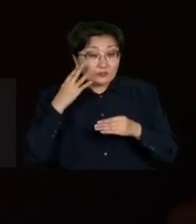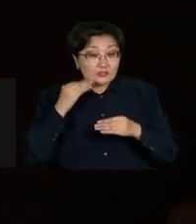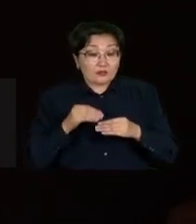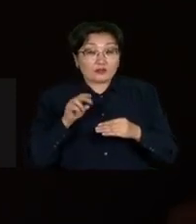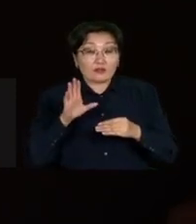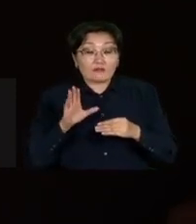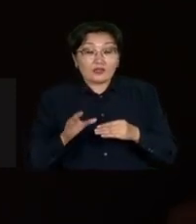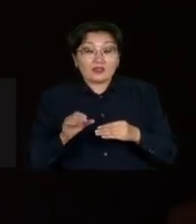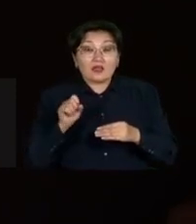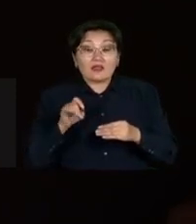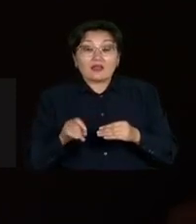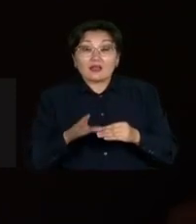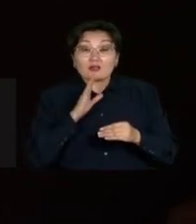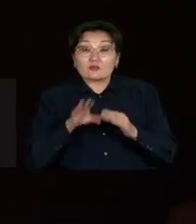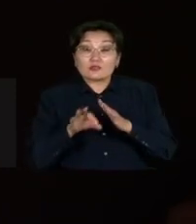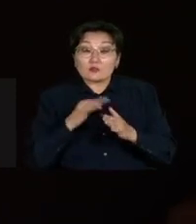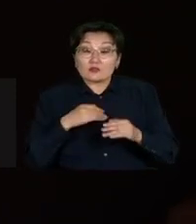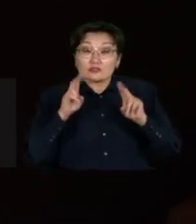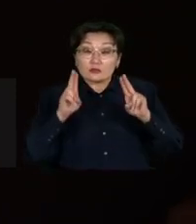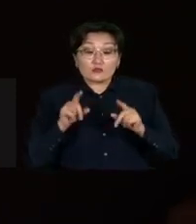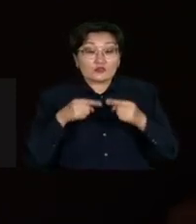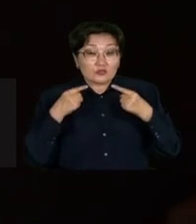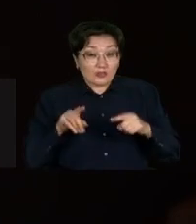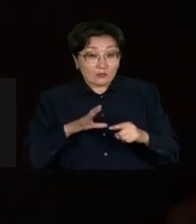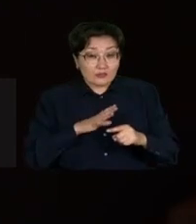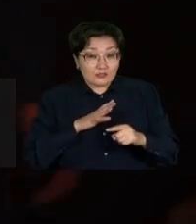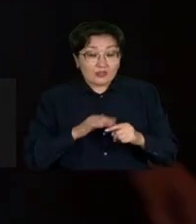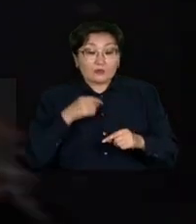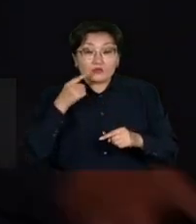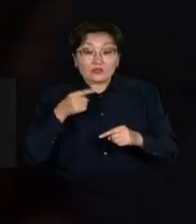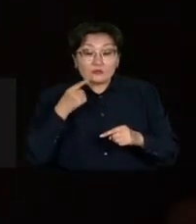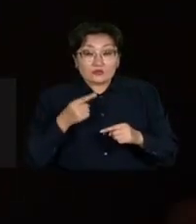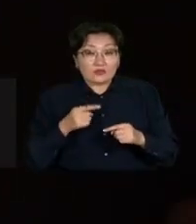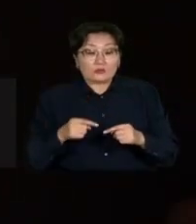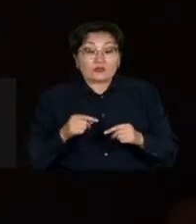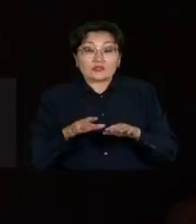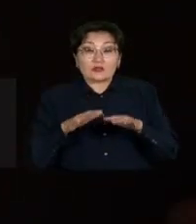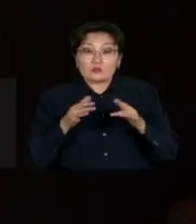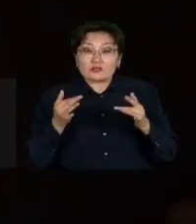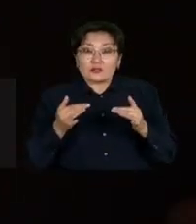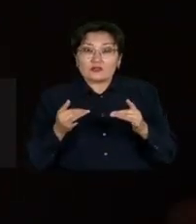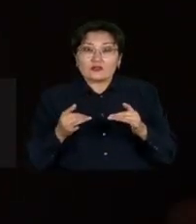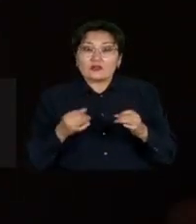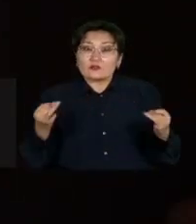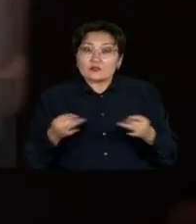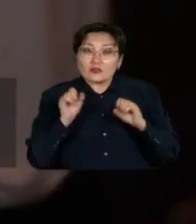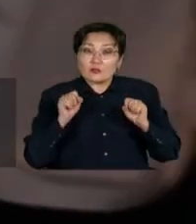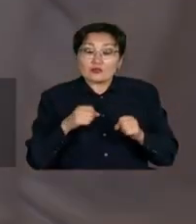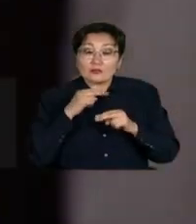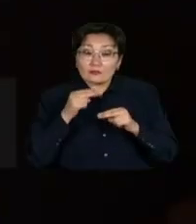ТВ аруында таңдадық. Әрине, біздің талаптарымыз өзгешелеу болды. Яғни сөйлеу мәнерімен көрерменді қаншалықты баурай алатынына мән бердік.